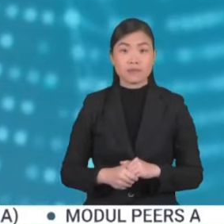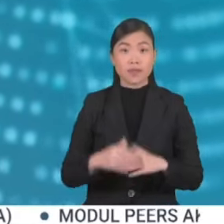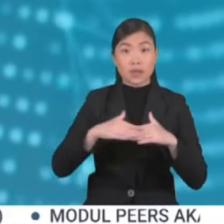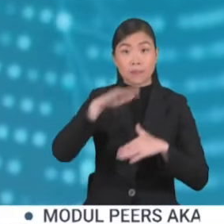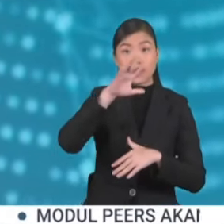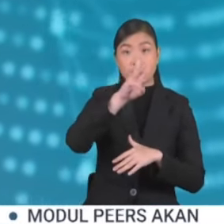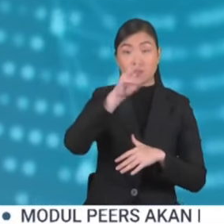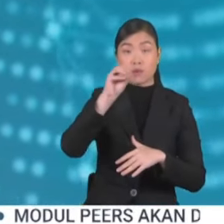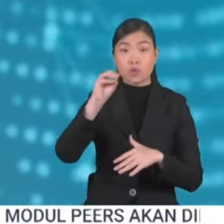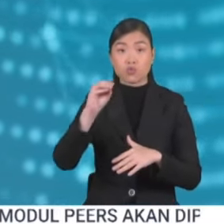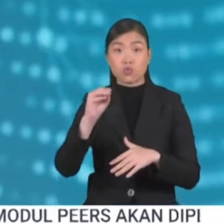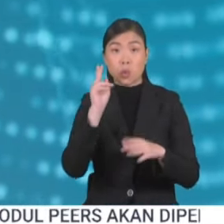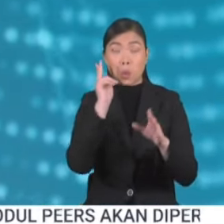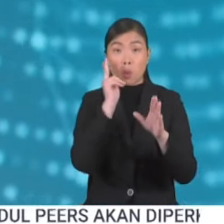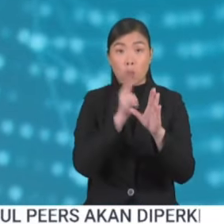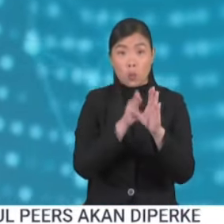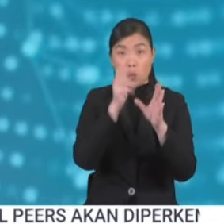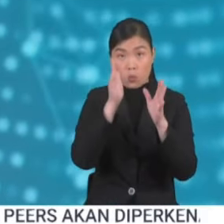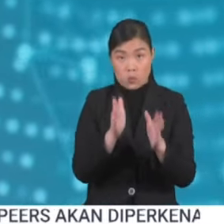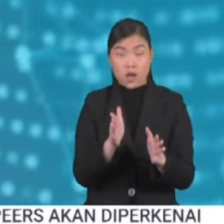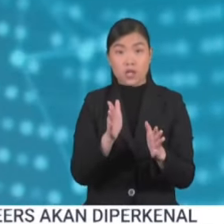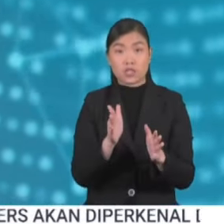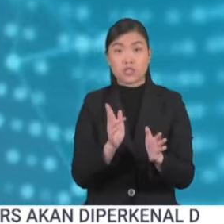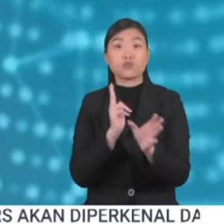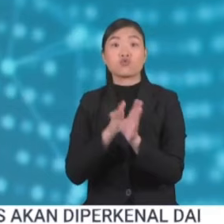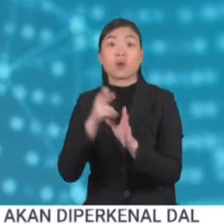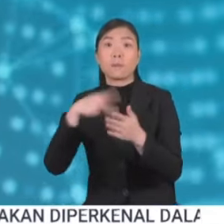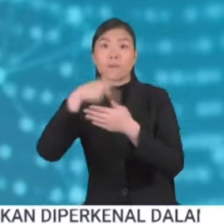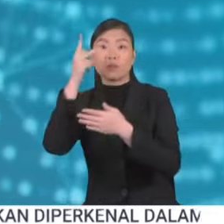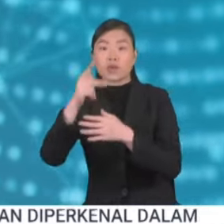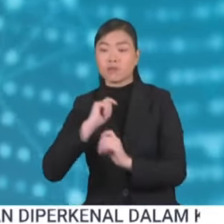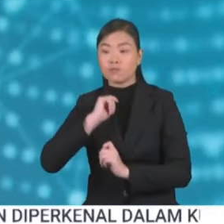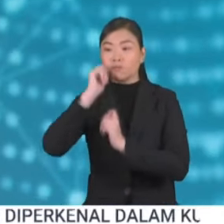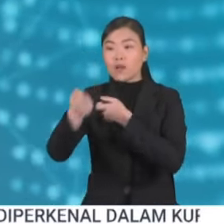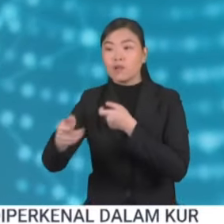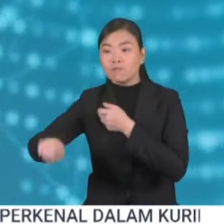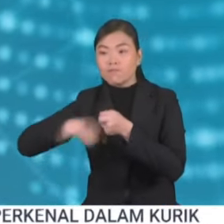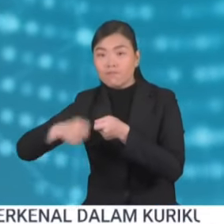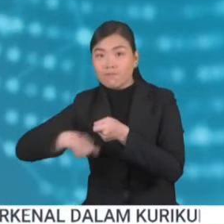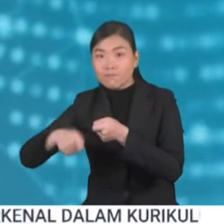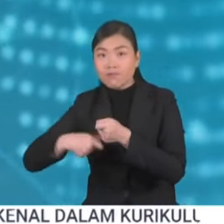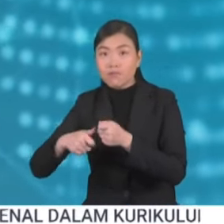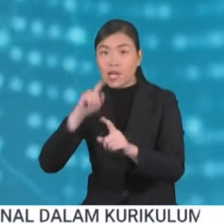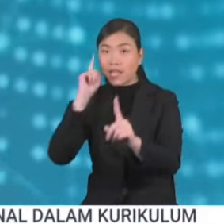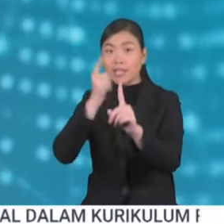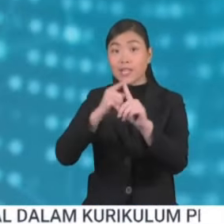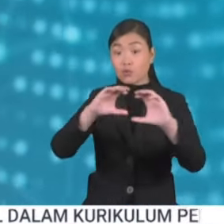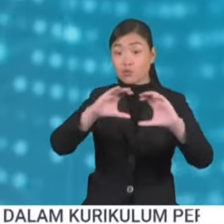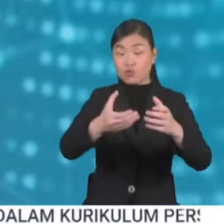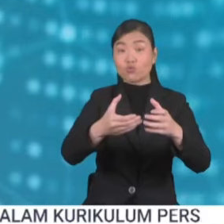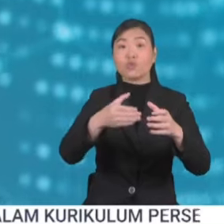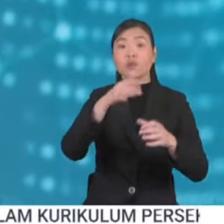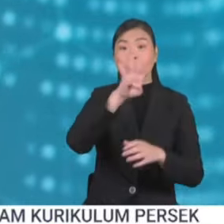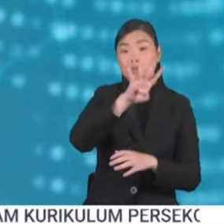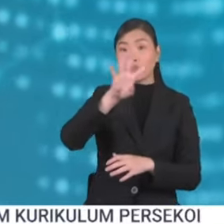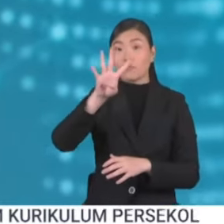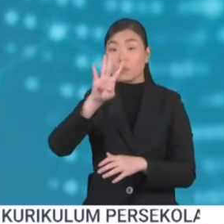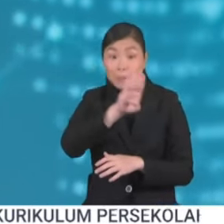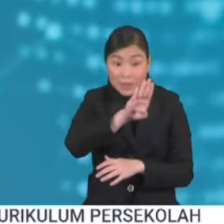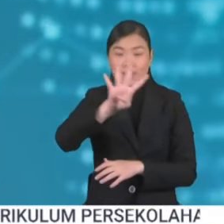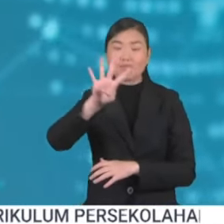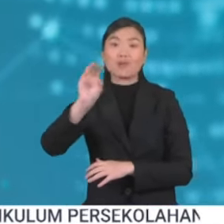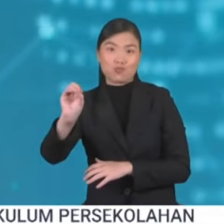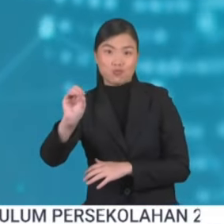Lebih 600 peserta sertai program Pancing Santai Amal Madani yang menyasarkan golongan B40. Tawaran